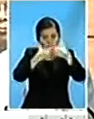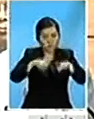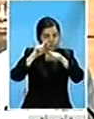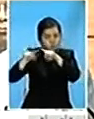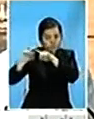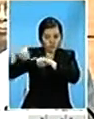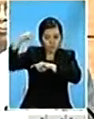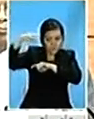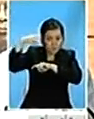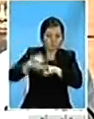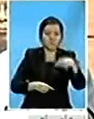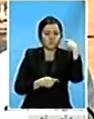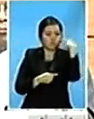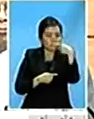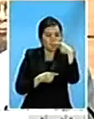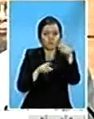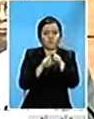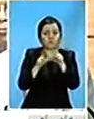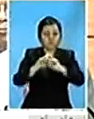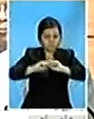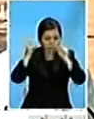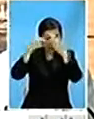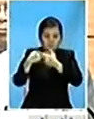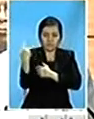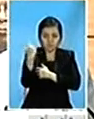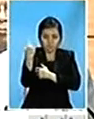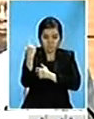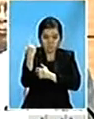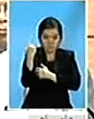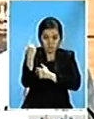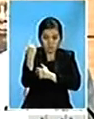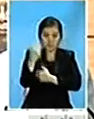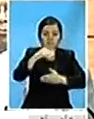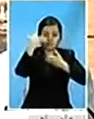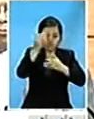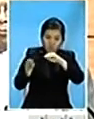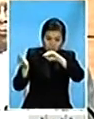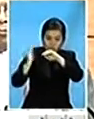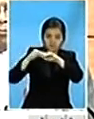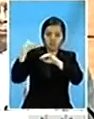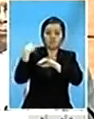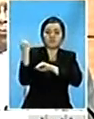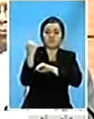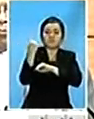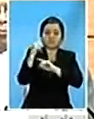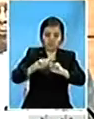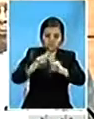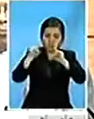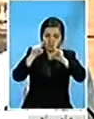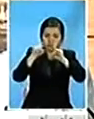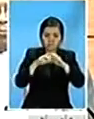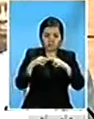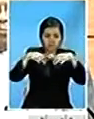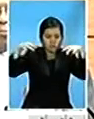ตสิ่งทอติดลบหมดมีอยู่หนึ่งอุตสาหกรรมครับท่านประธานที่มีการส่งออกเพิ่มขึ้นสวนทางเ